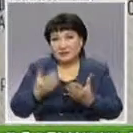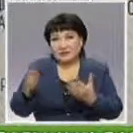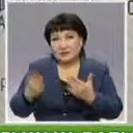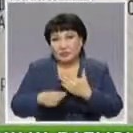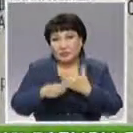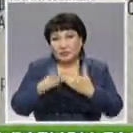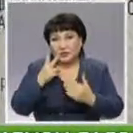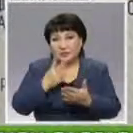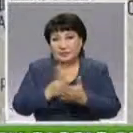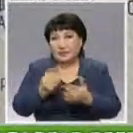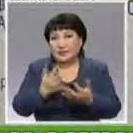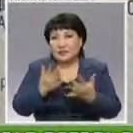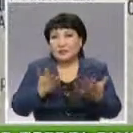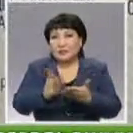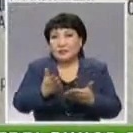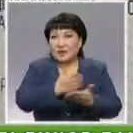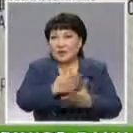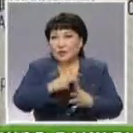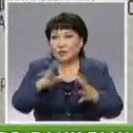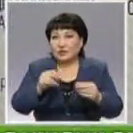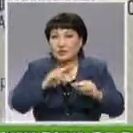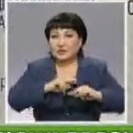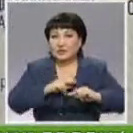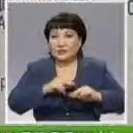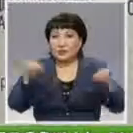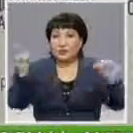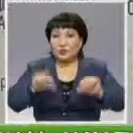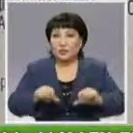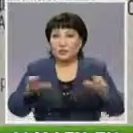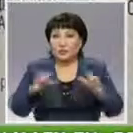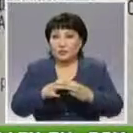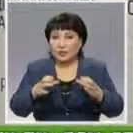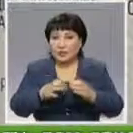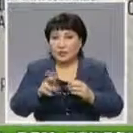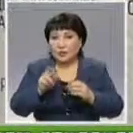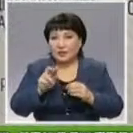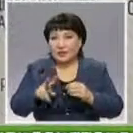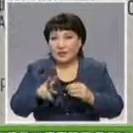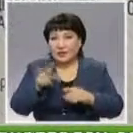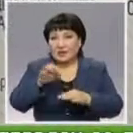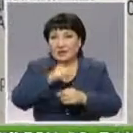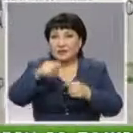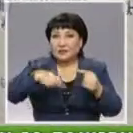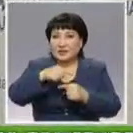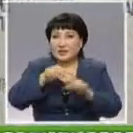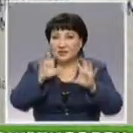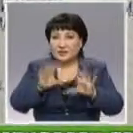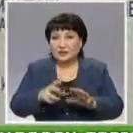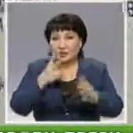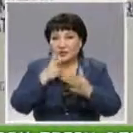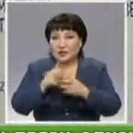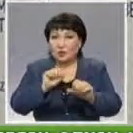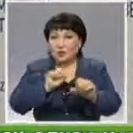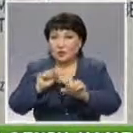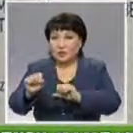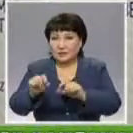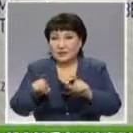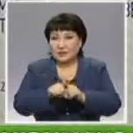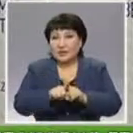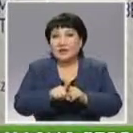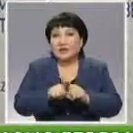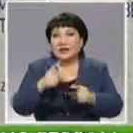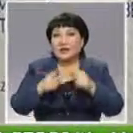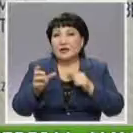бағыт бойынша жұмыс істейтін боламыз. Құқықтық блок кәсіпкерлерді заң тұрғысынан қорғау болып табылады. Экономикалық бағытында кәсіпкерлікті